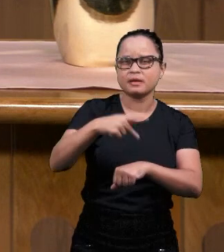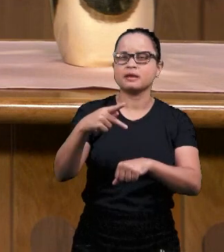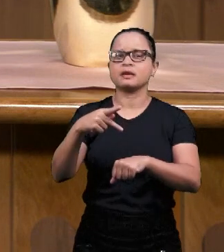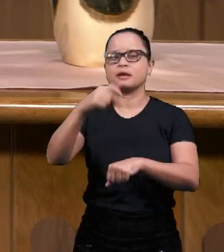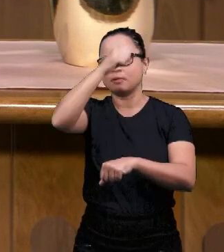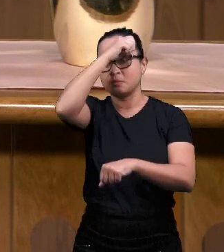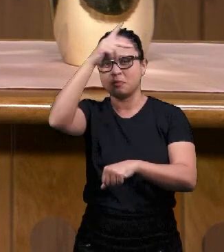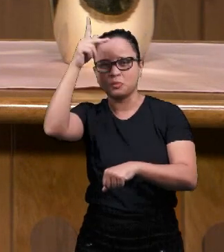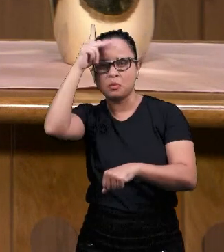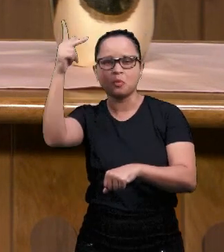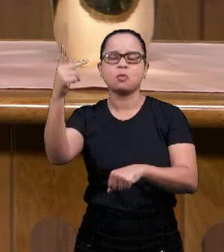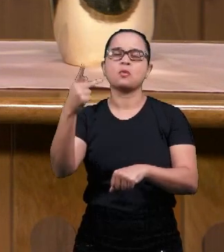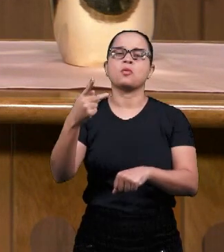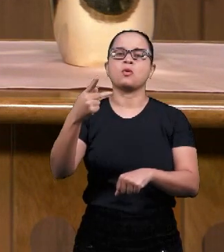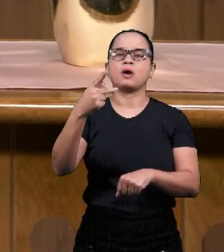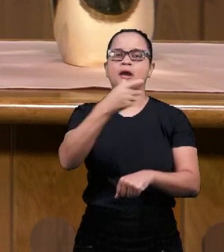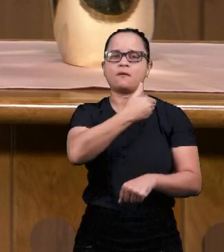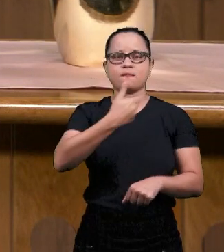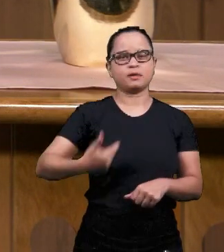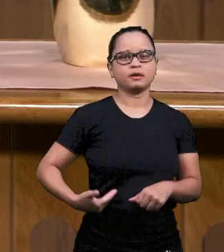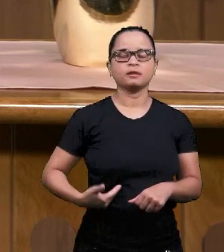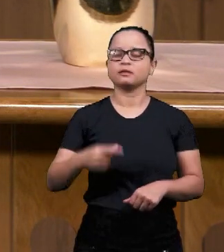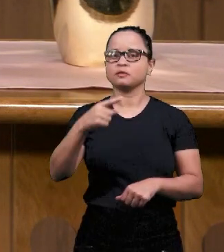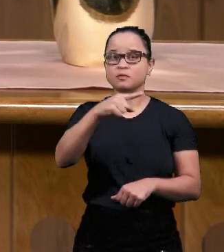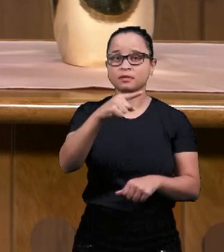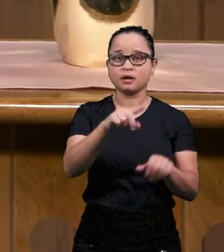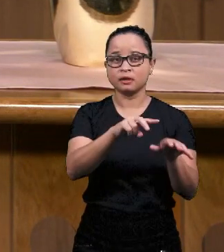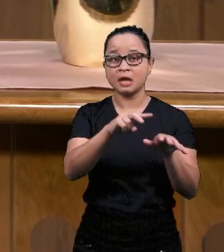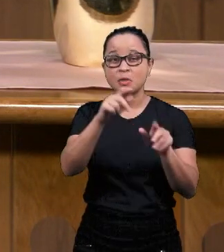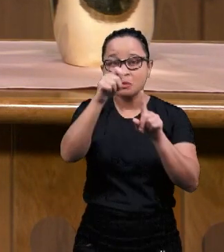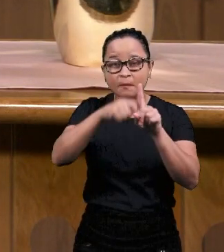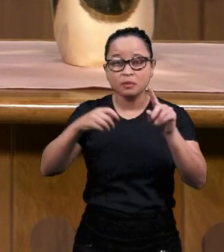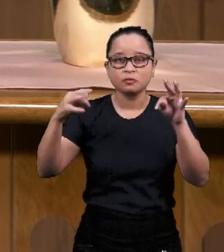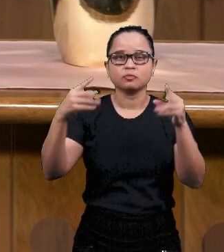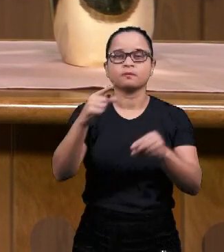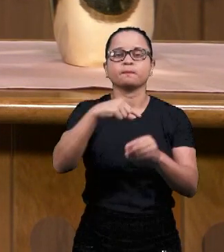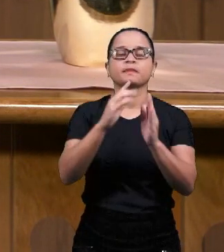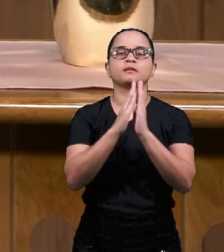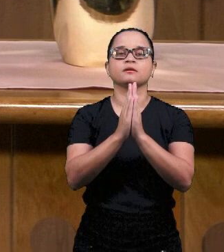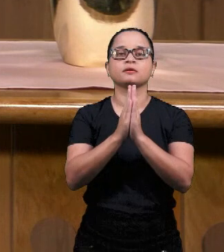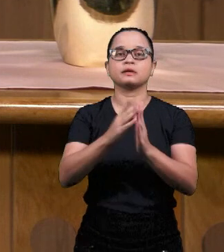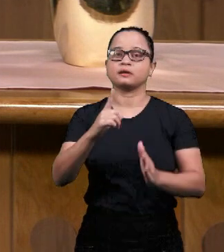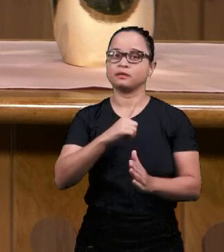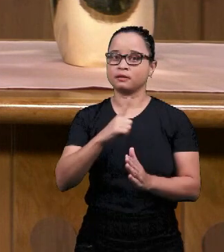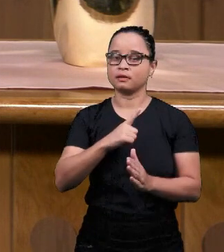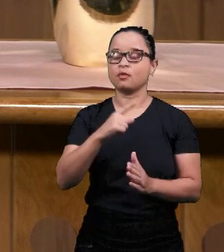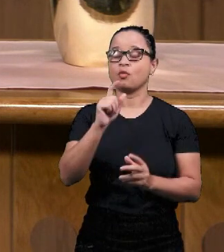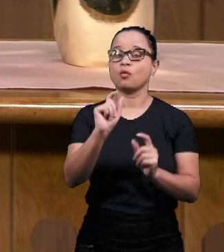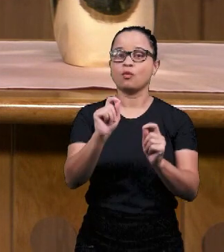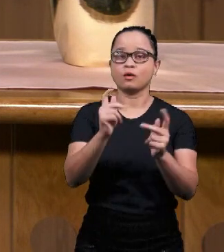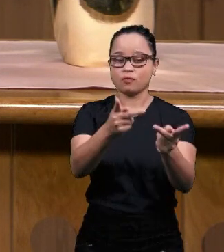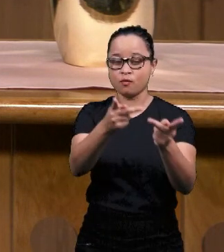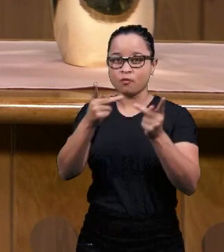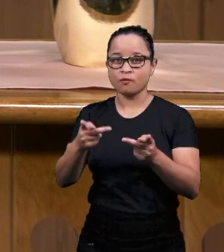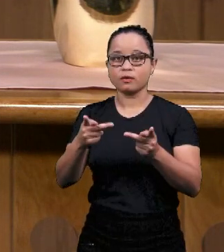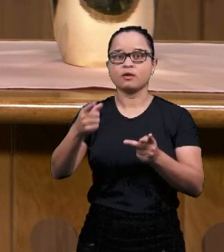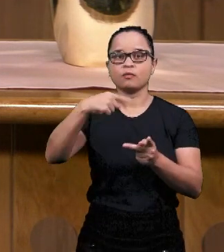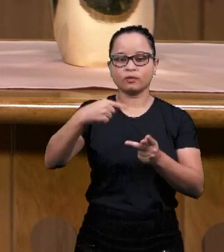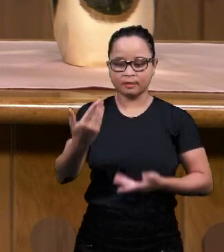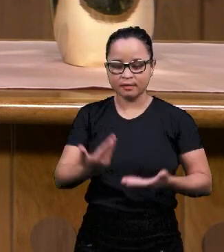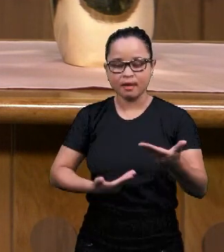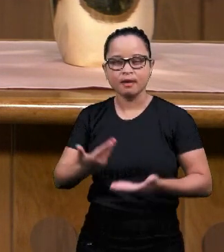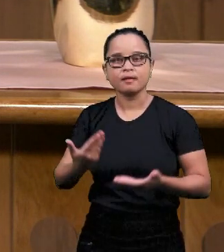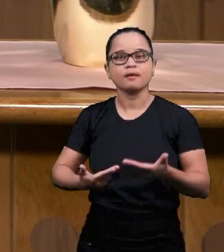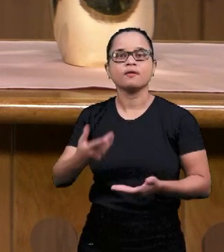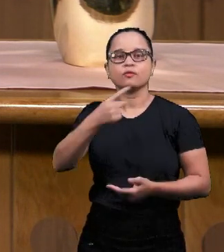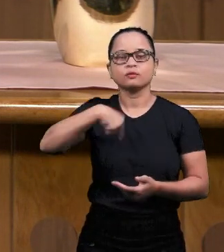районе, в штате, за те, за которых мы молимся, и вы получили приглашение от наших братьев